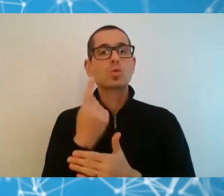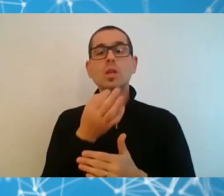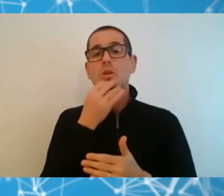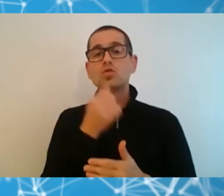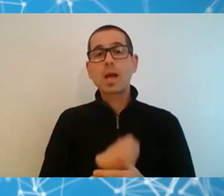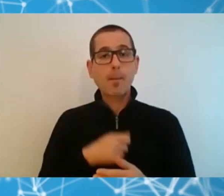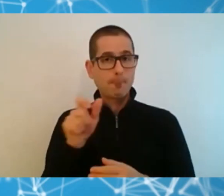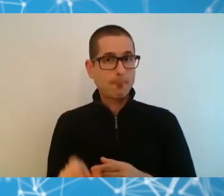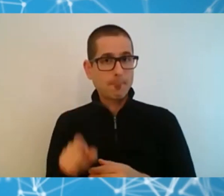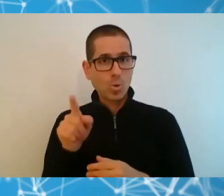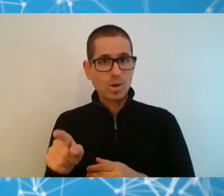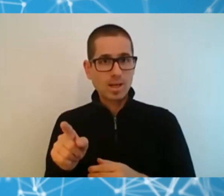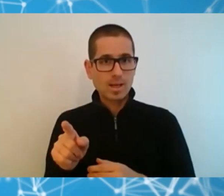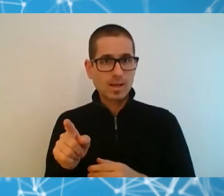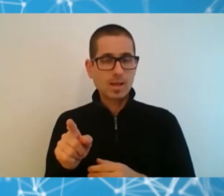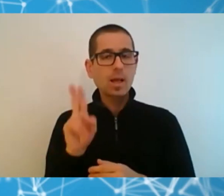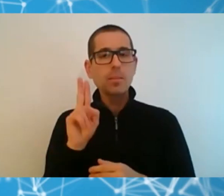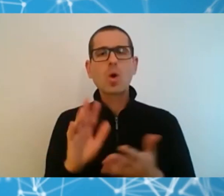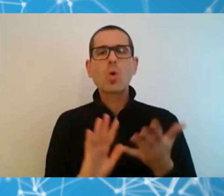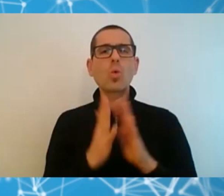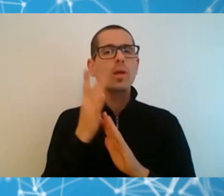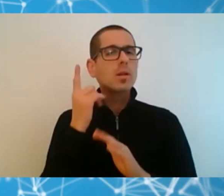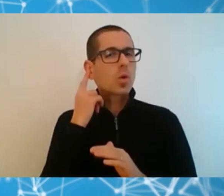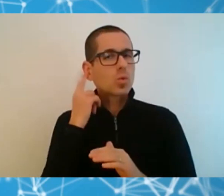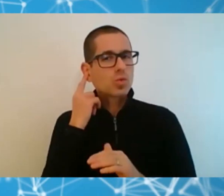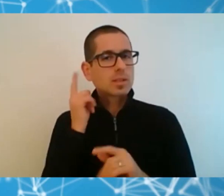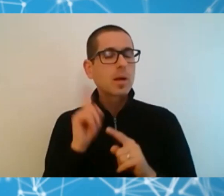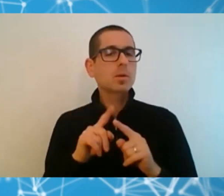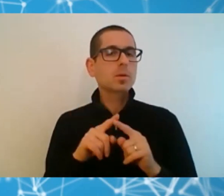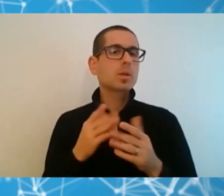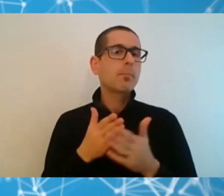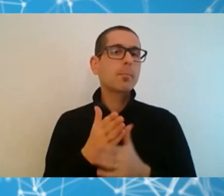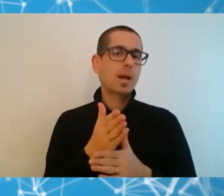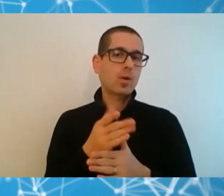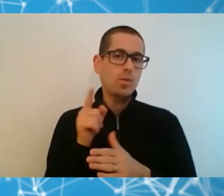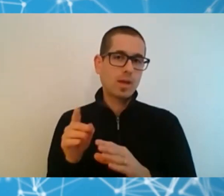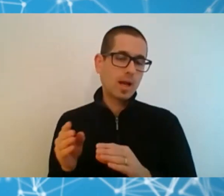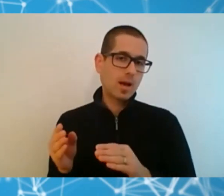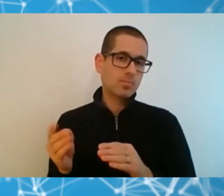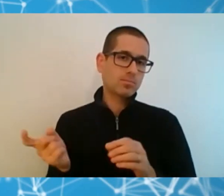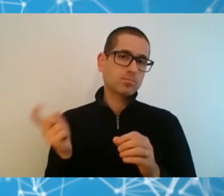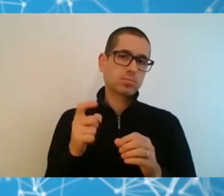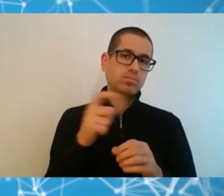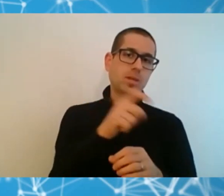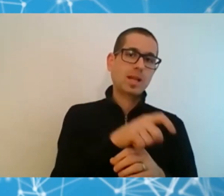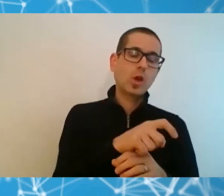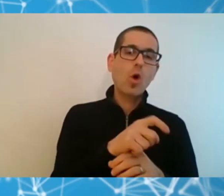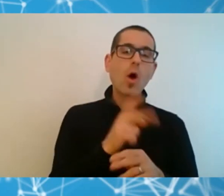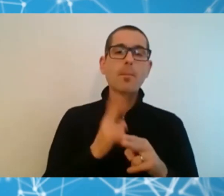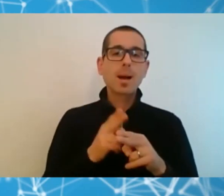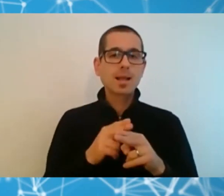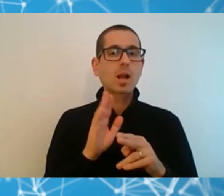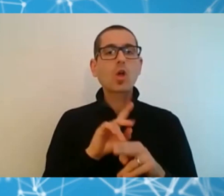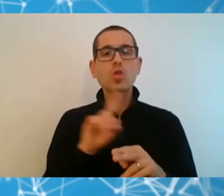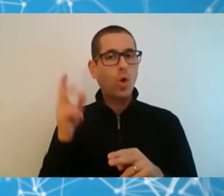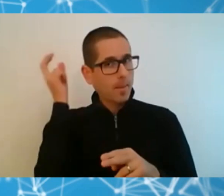bolnik vnetje ušesa in se preko tega propagirajo klice do implanta. Ampak kot